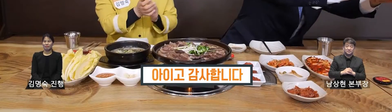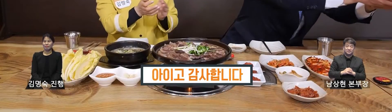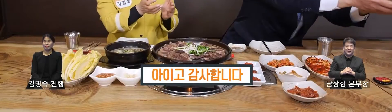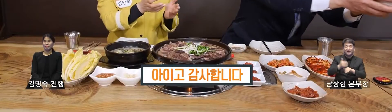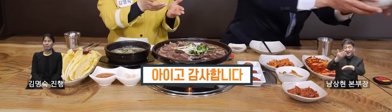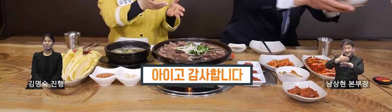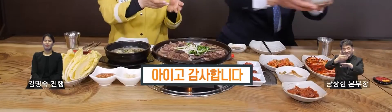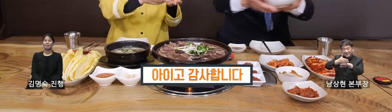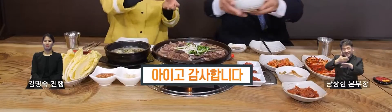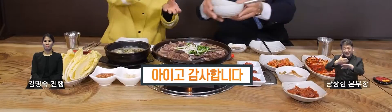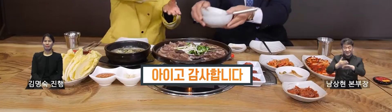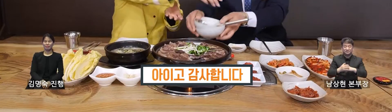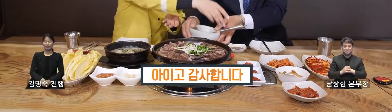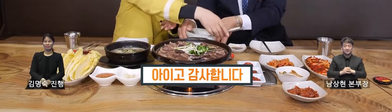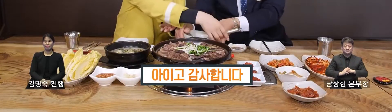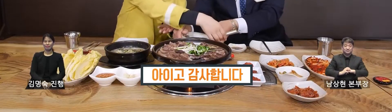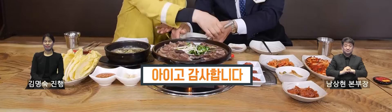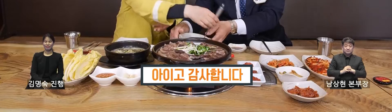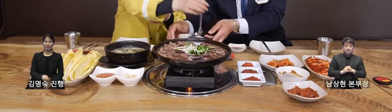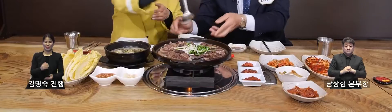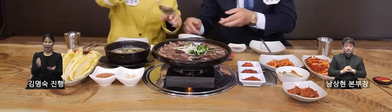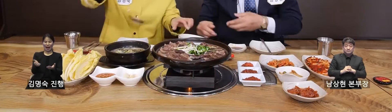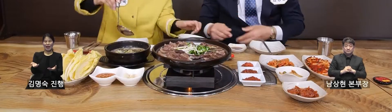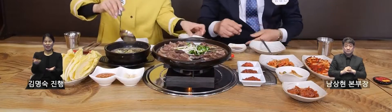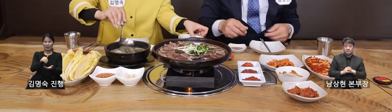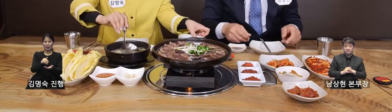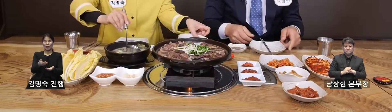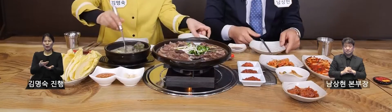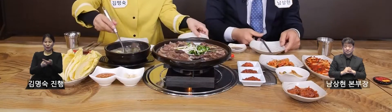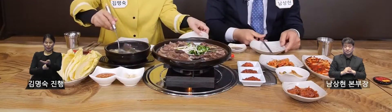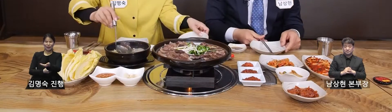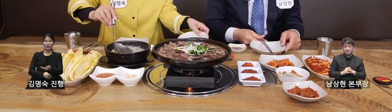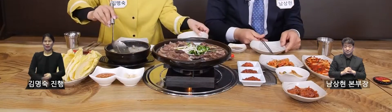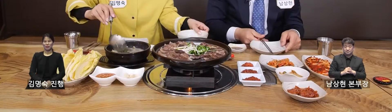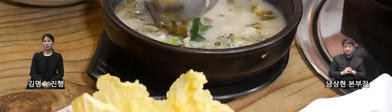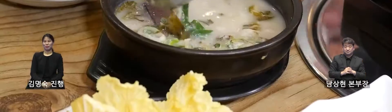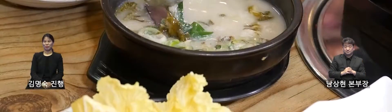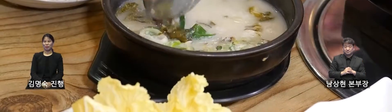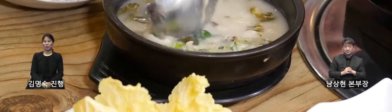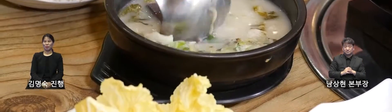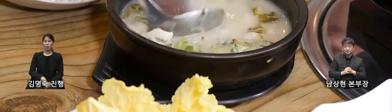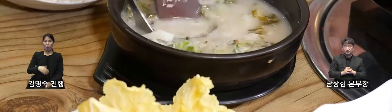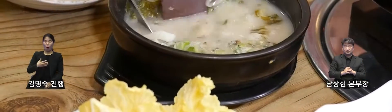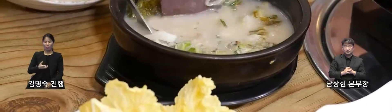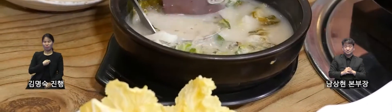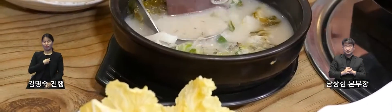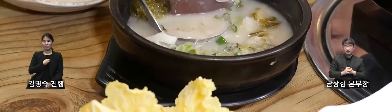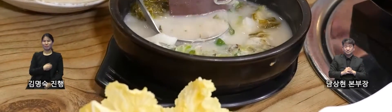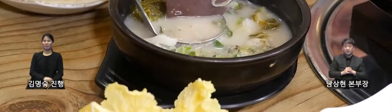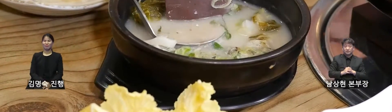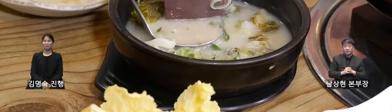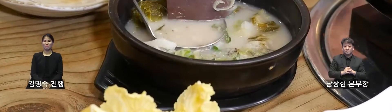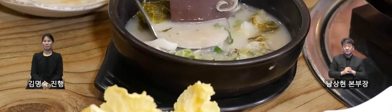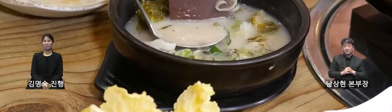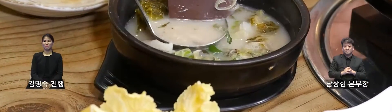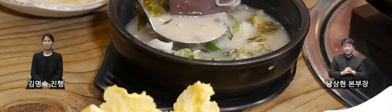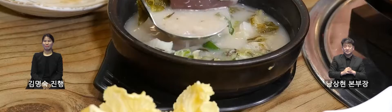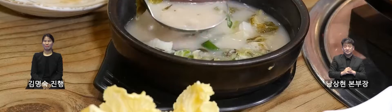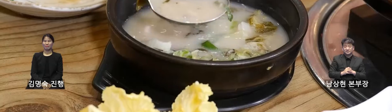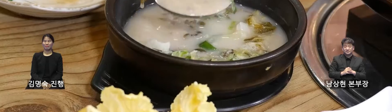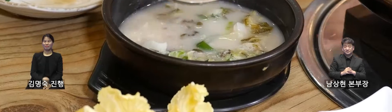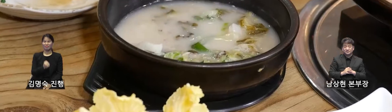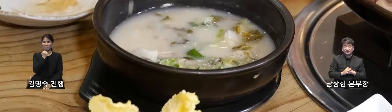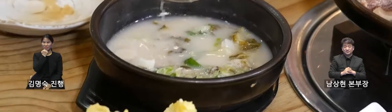아유, 예, 감사합니다. 네. 네. 제가 덜어드릴게요. 감사합니다. 네. 오, 어머나! 어, 깜짝이야!